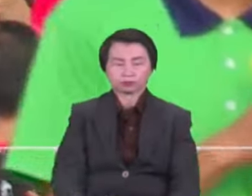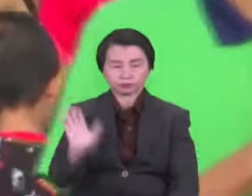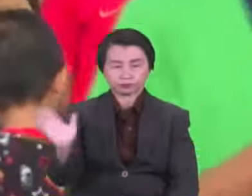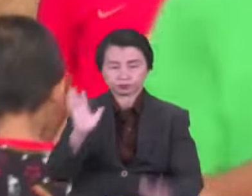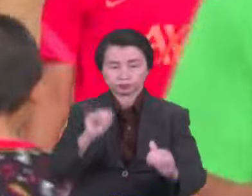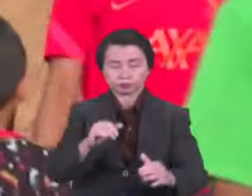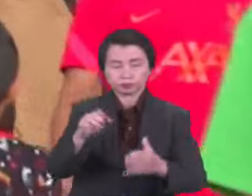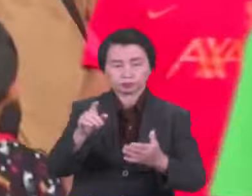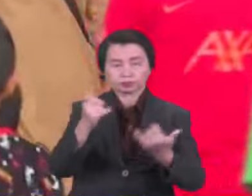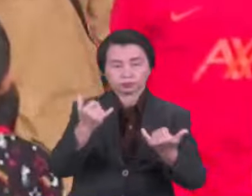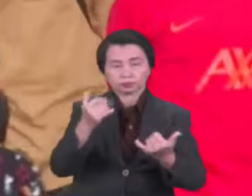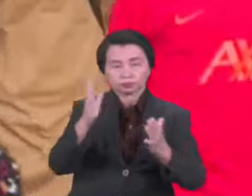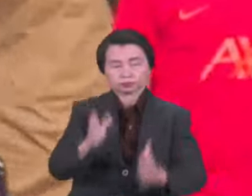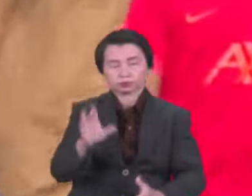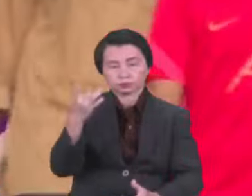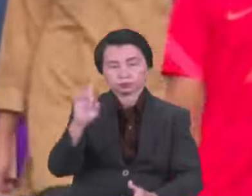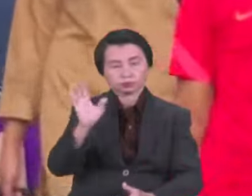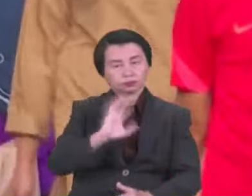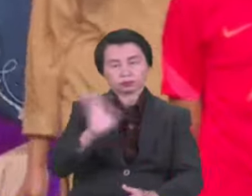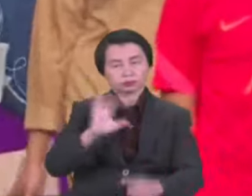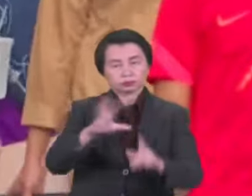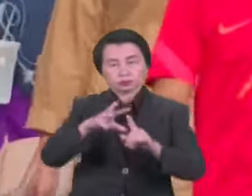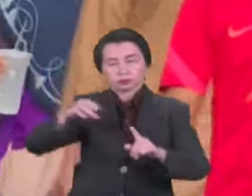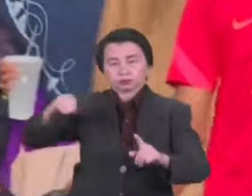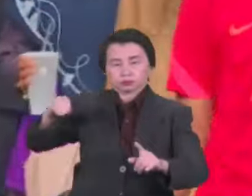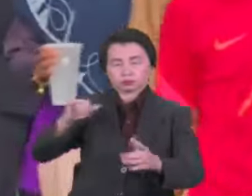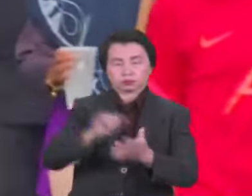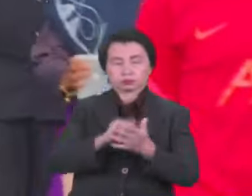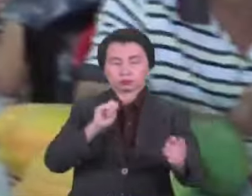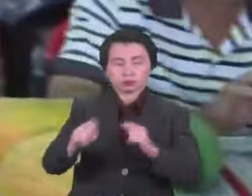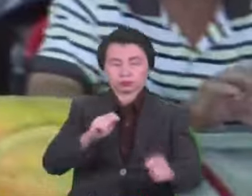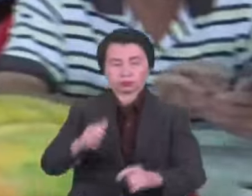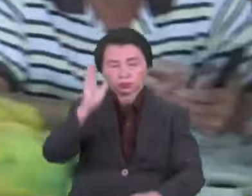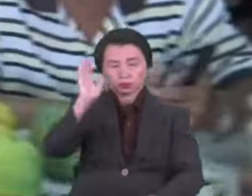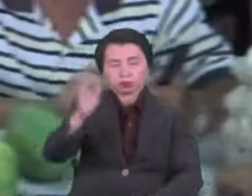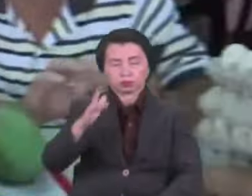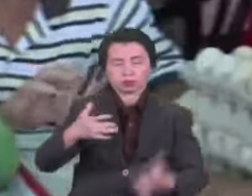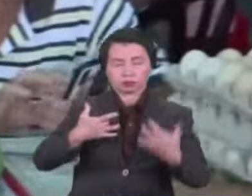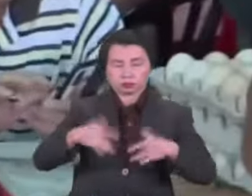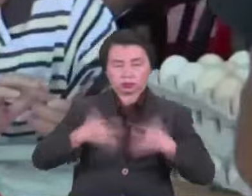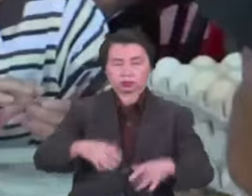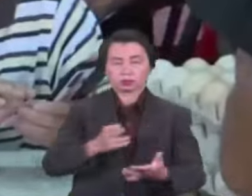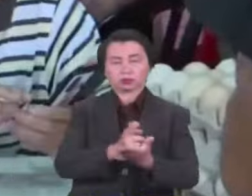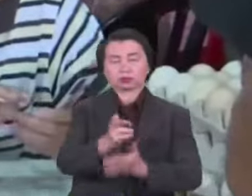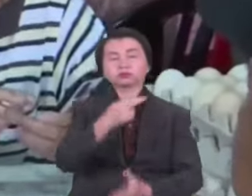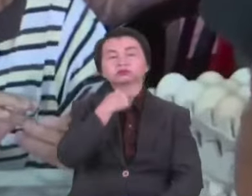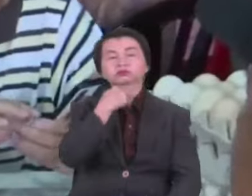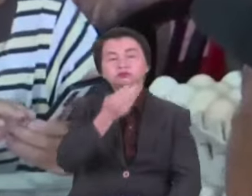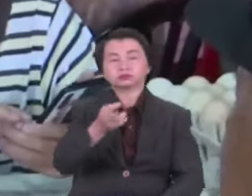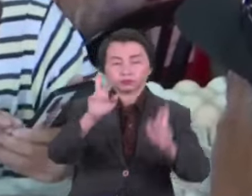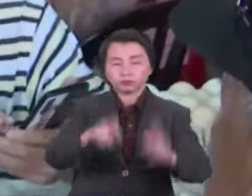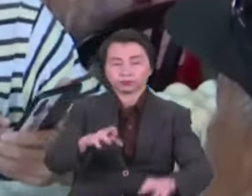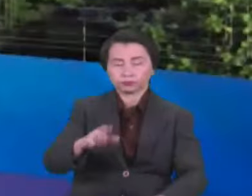pengundi 18 tahun tidak memboikot undi kerana ia merupakan tindakan yang bakal menafikan hak bersuara rakyat.